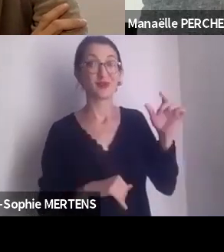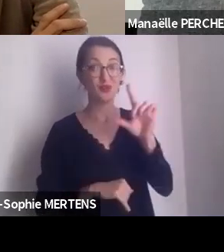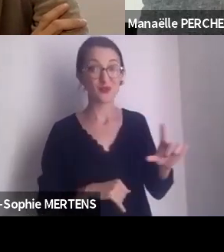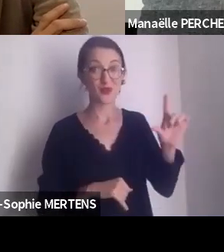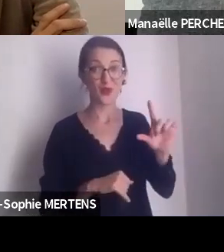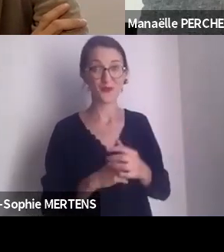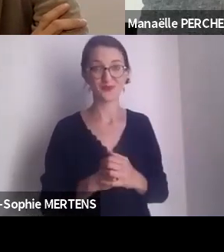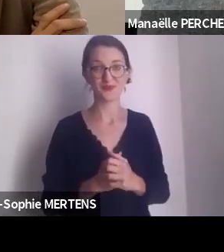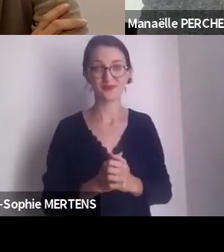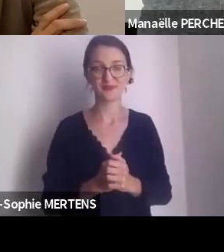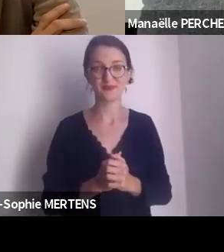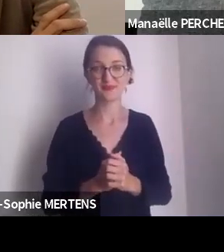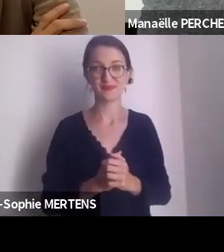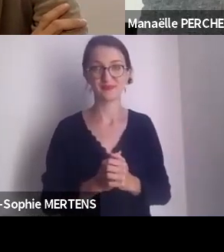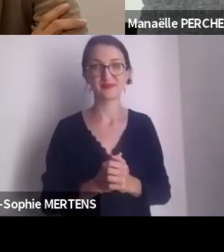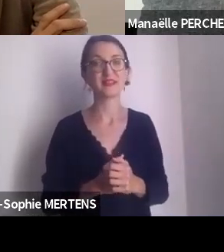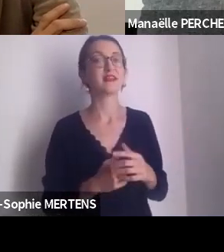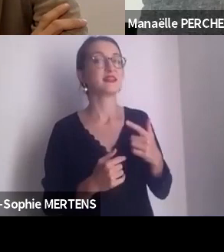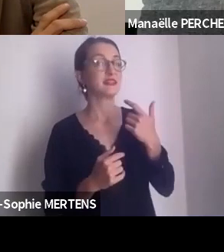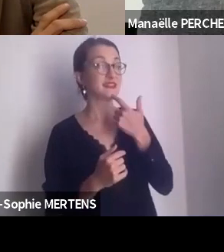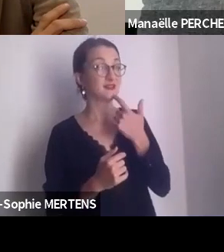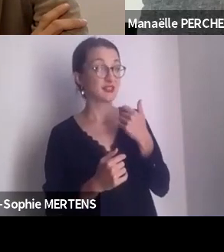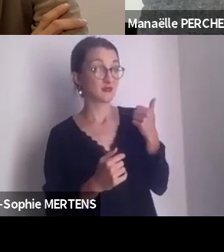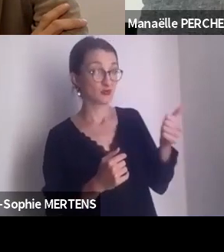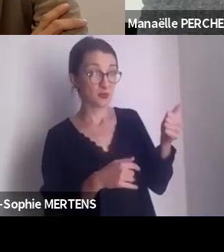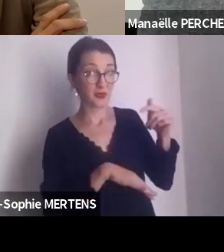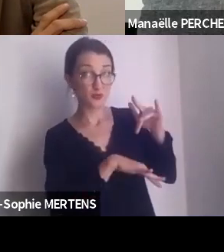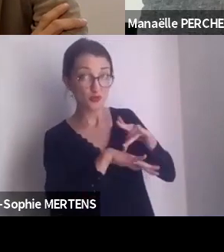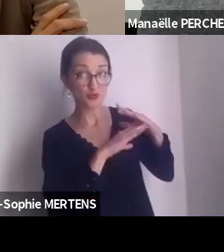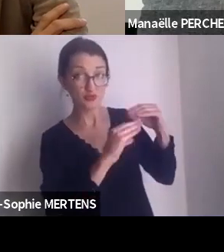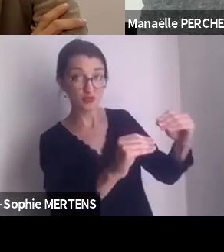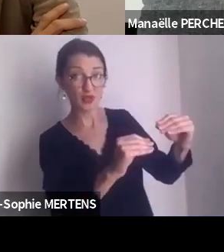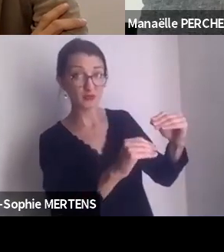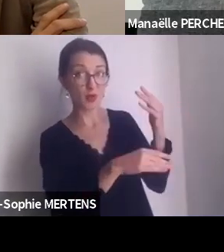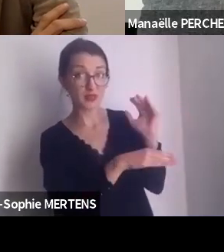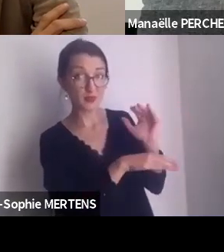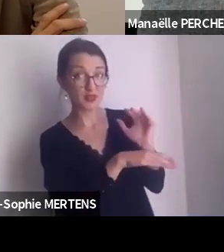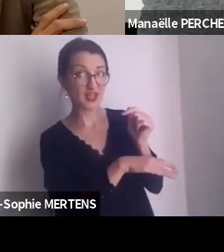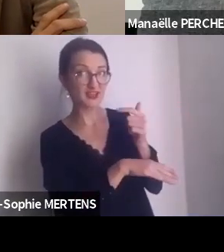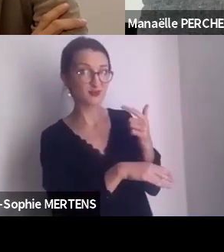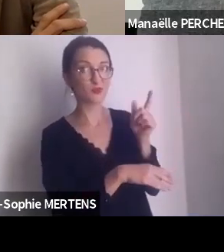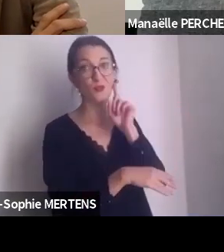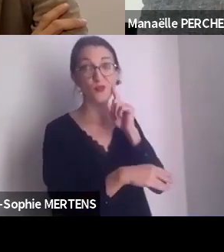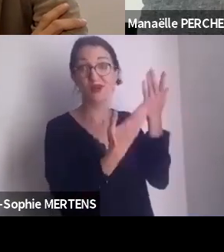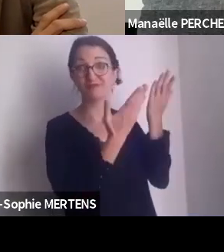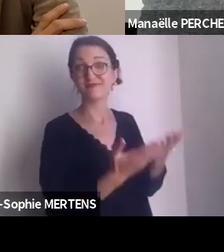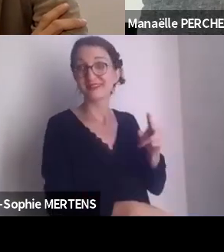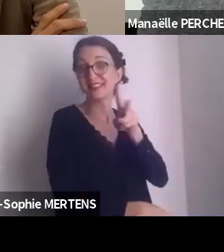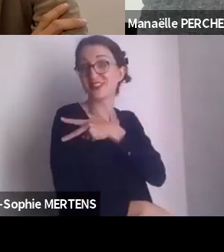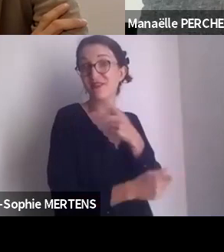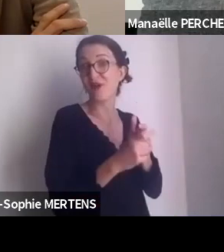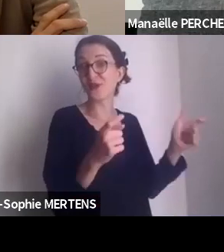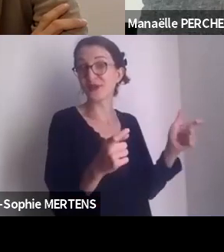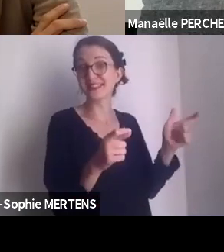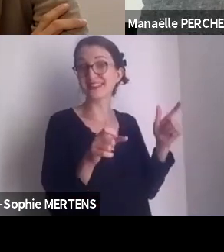tarder. L'idée, Laurent, c'est de partager toi ton ressenti et quelques conseils en tant que chef d'entreprise à nos webinotes.